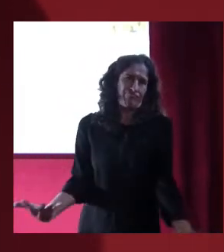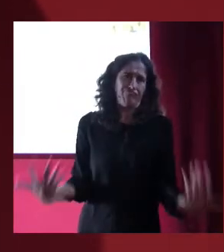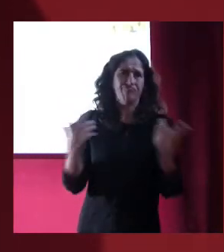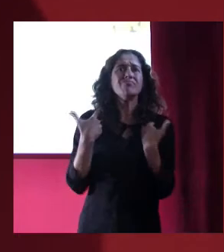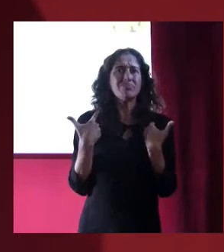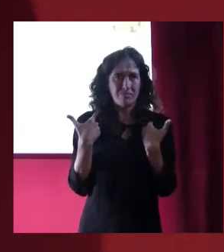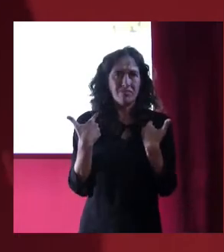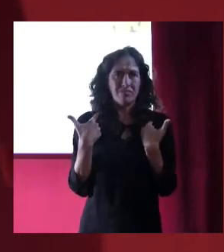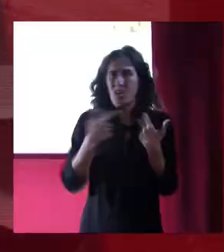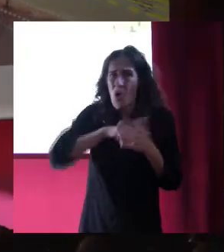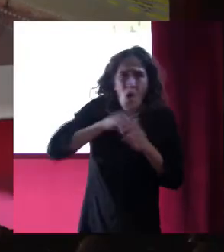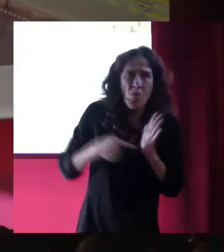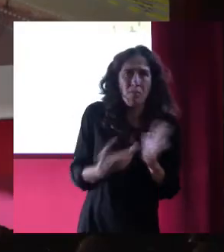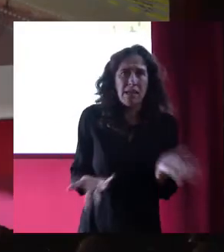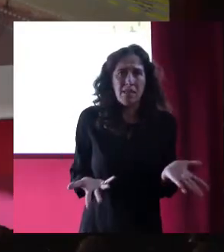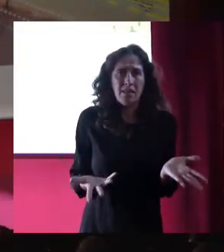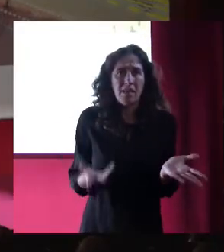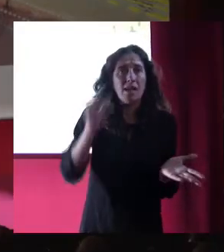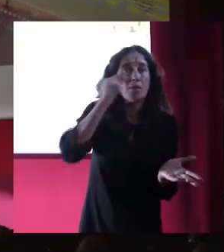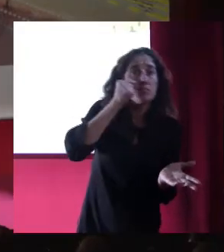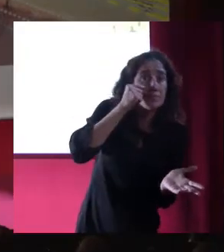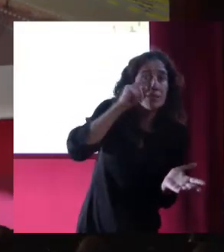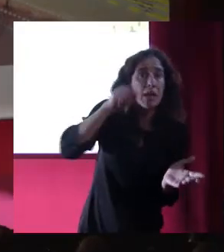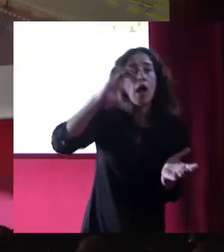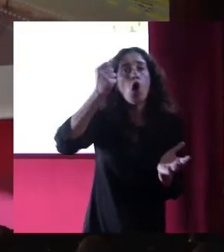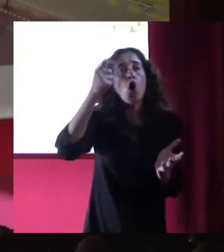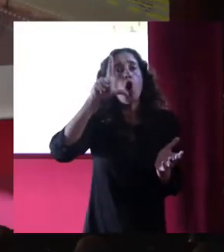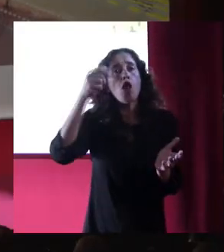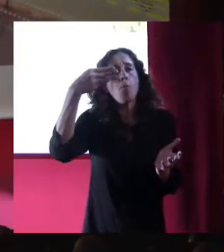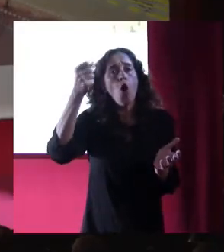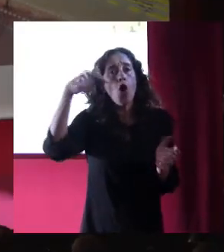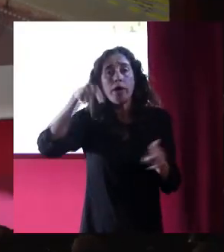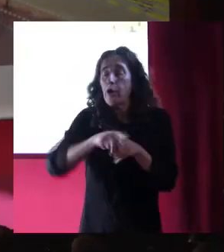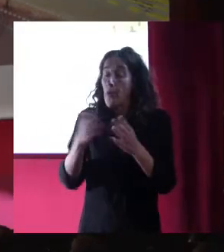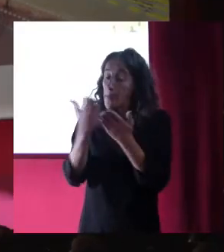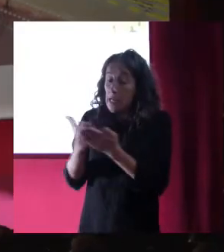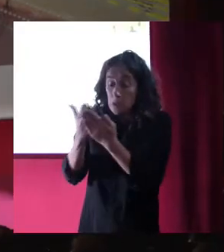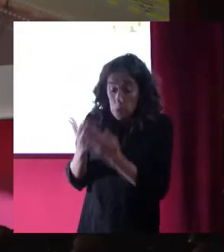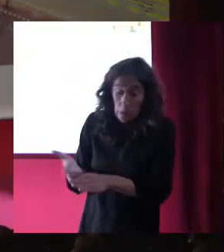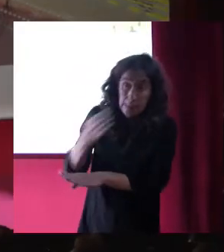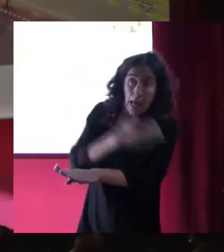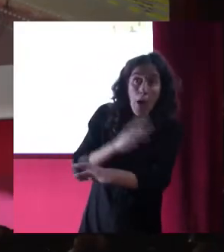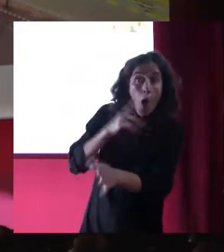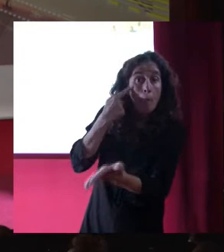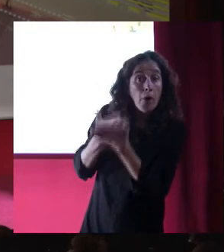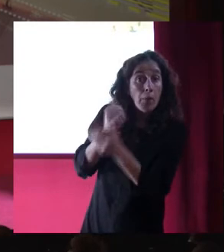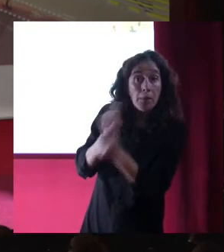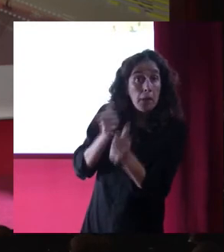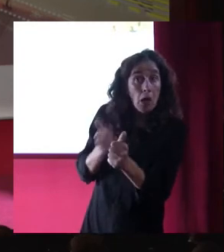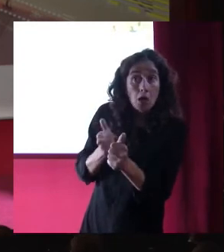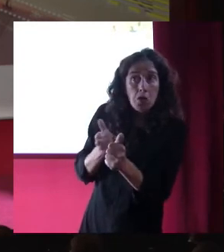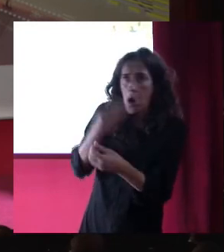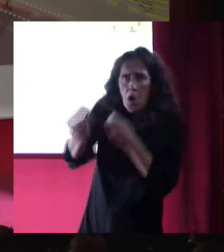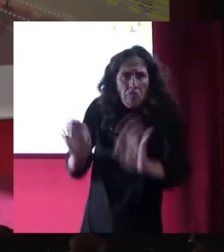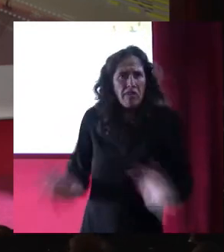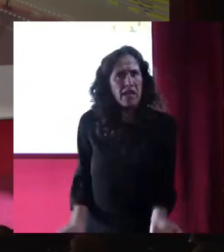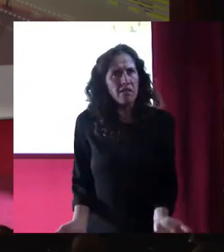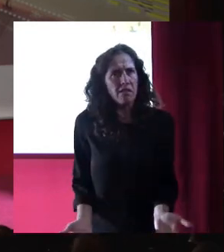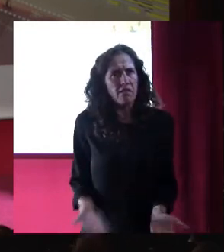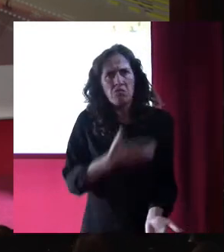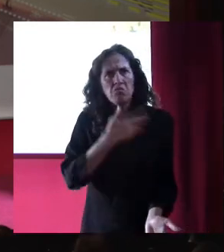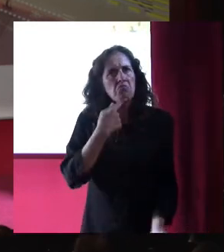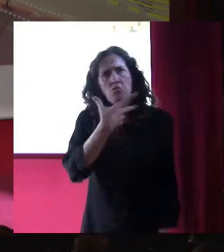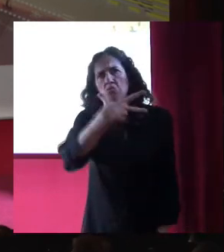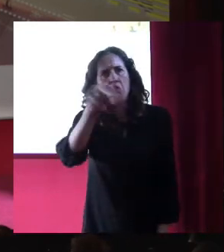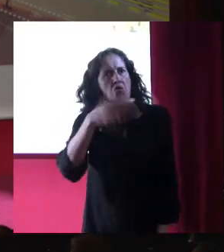ressentirà. Colau i Collboni s'han negat a fer estudis previs i proves pilot. Les hem demanat i s'han negat cada vegada a